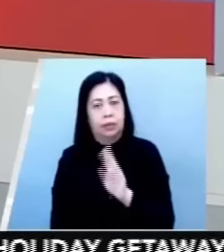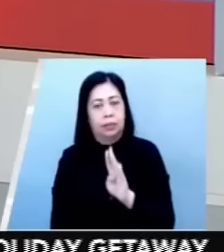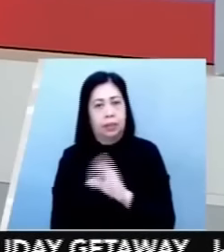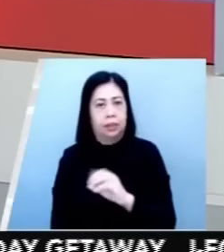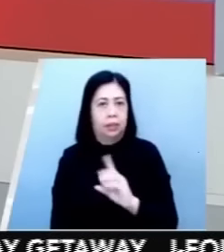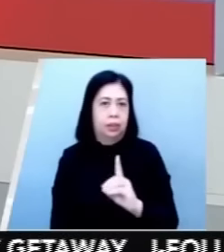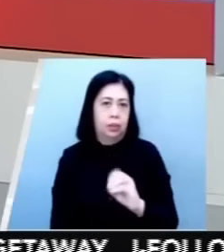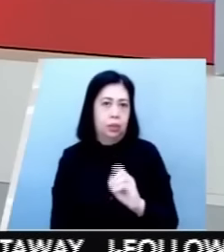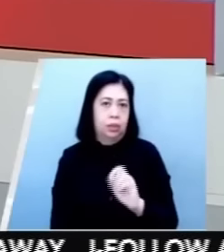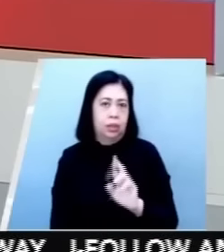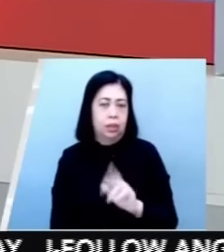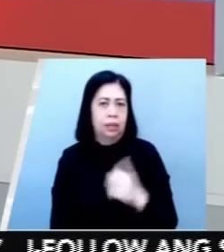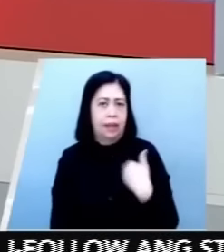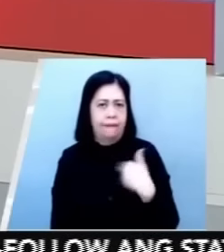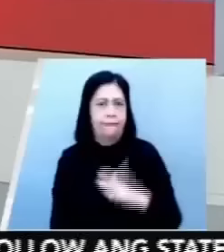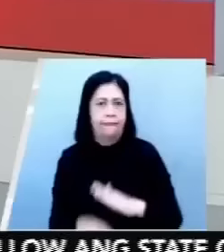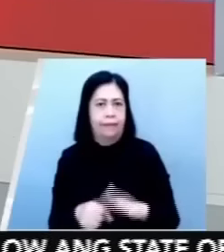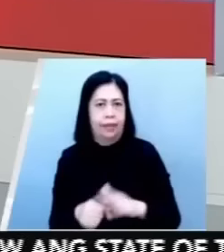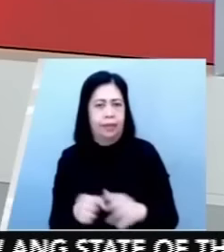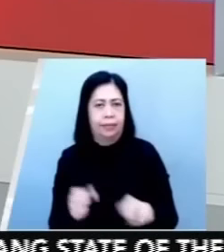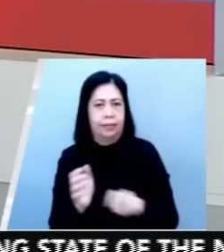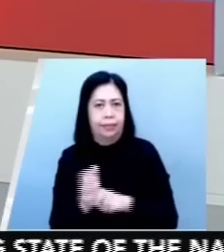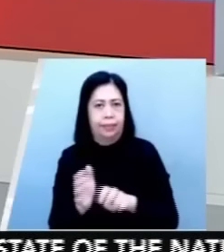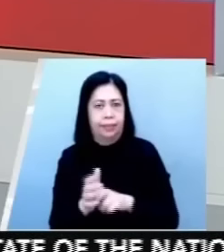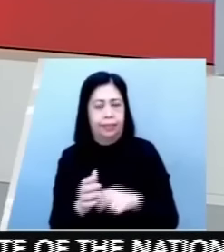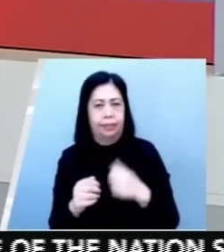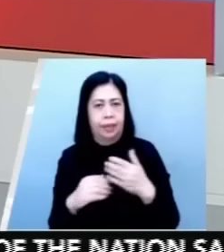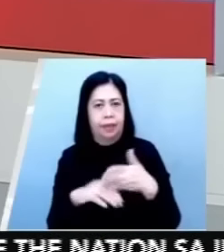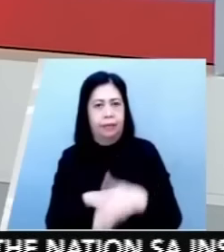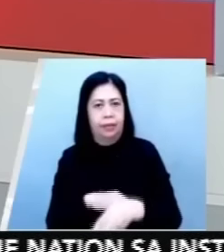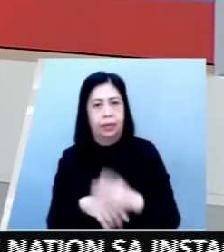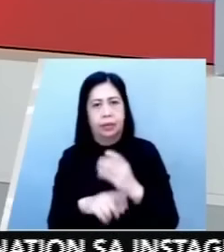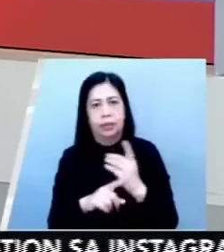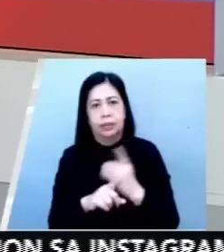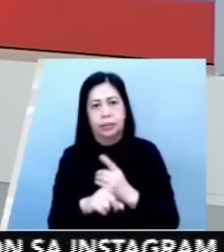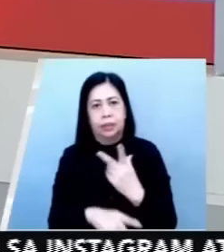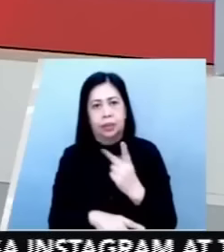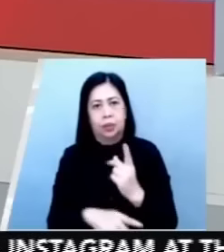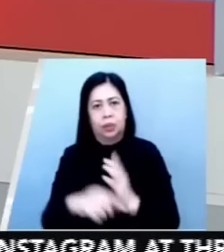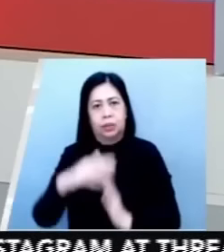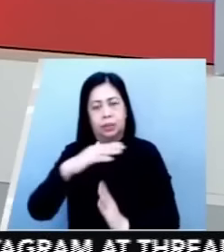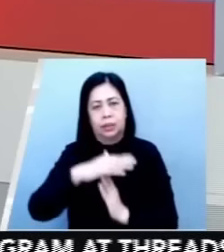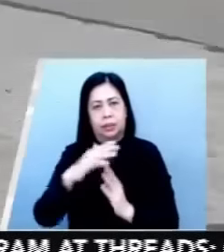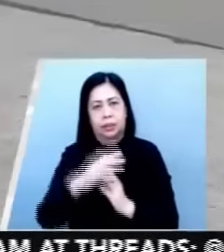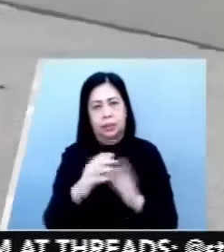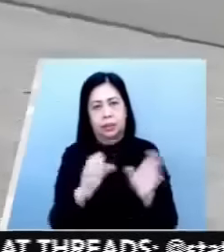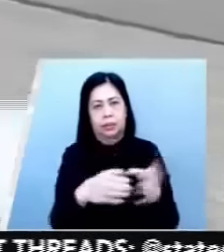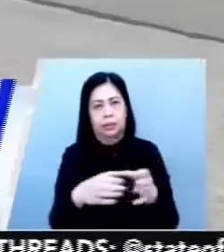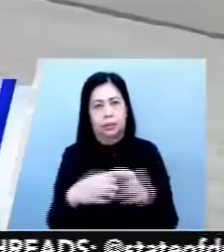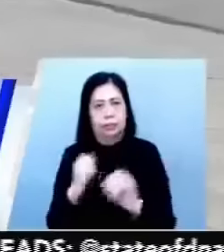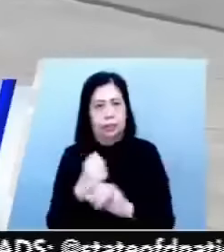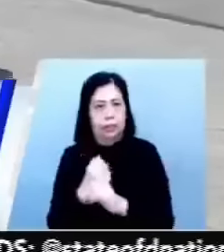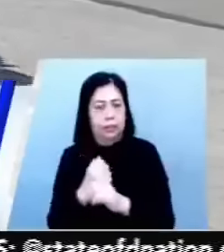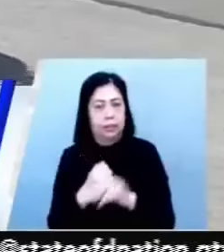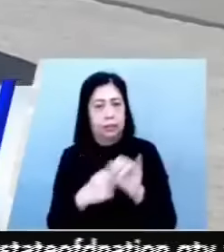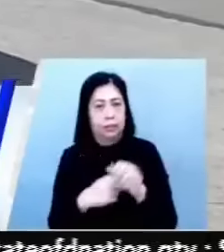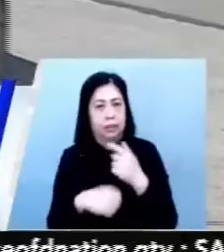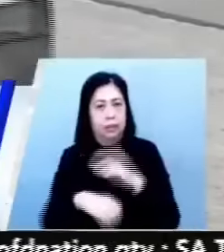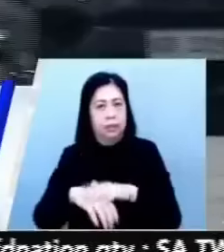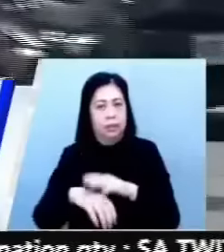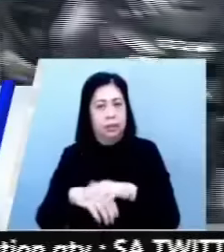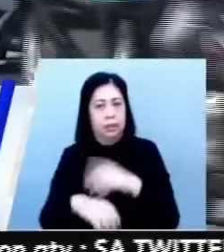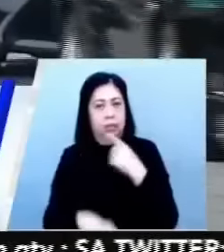may sapat na masasakyan ng publiko paglagpas ng December 31 deadline ng consolidation ng mga jeep. Sa gitna yan ng babala ng piston